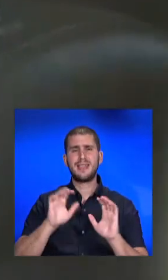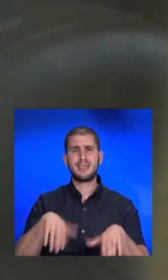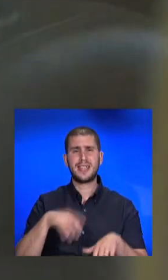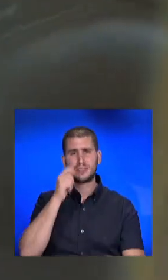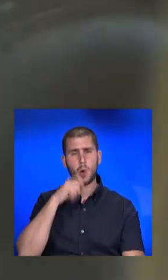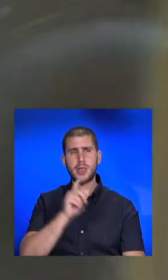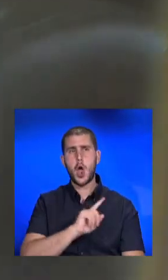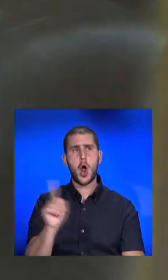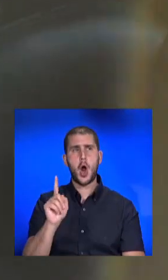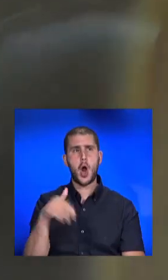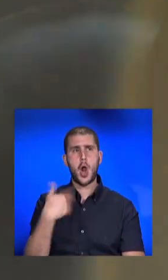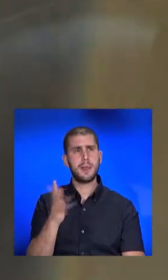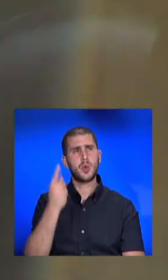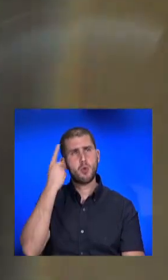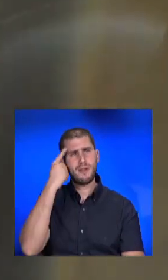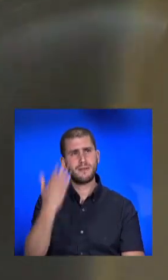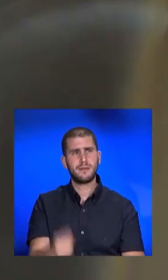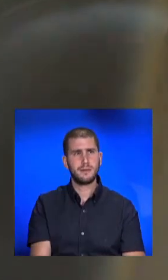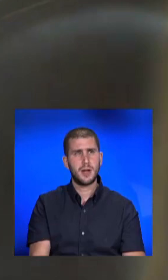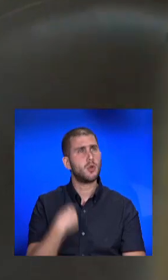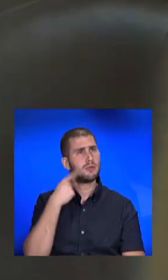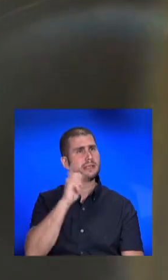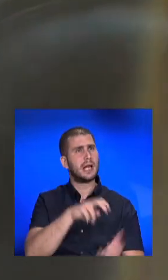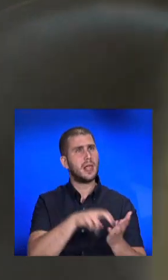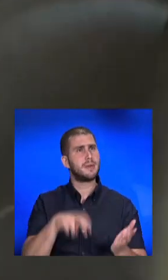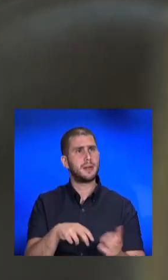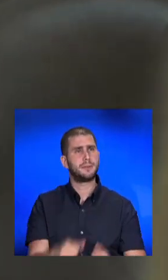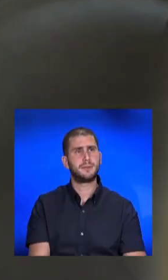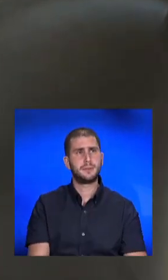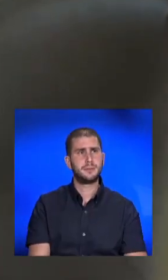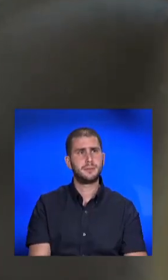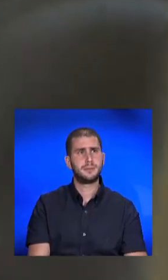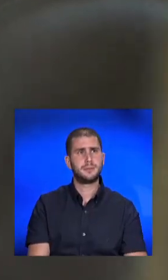לתת. מה אתה חושב על הדברים שלו? שהוא צריך להתפטר.